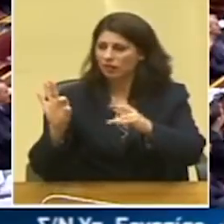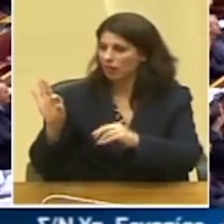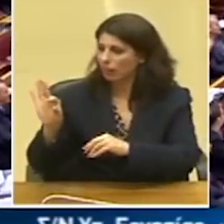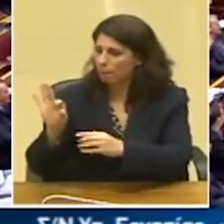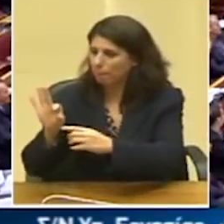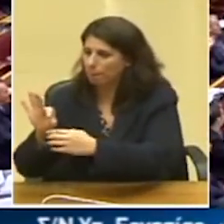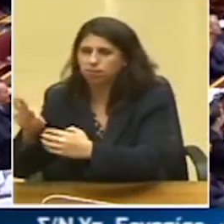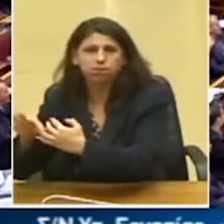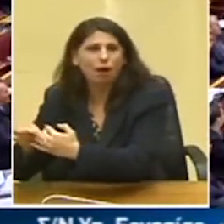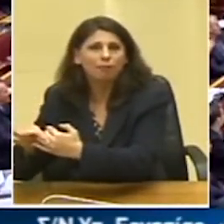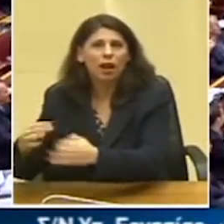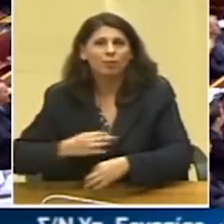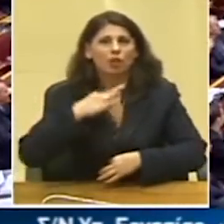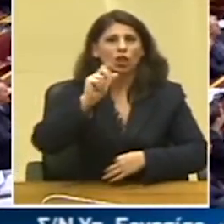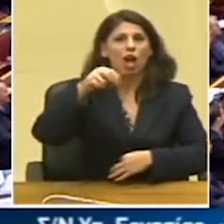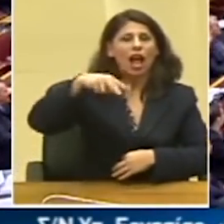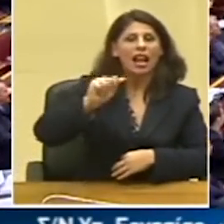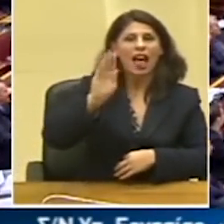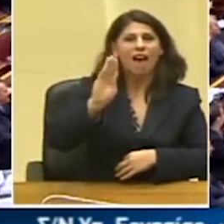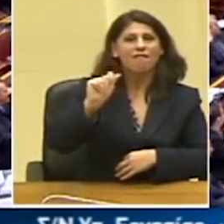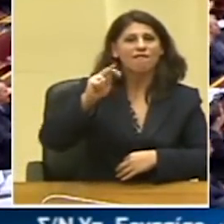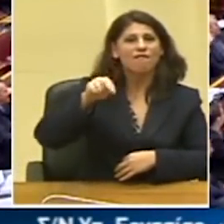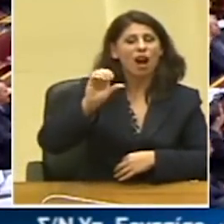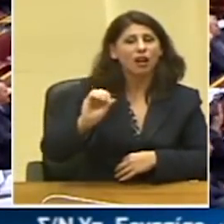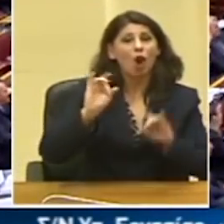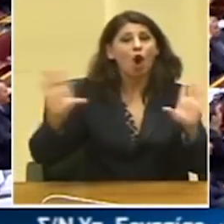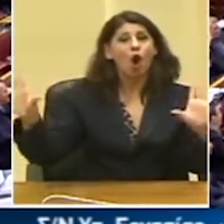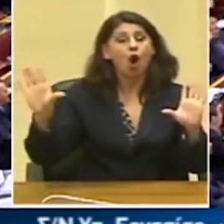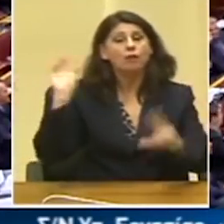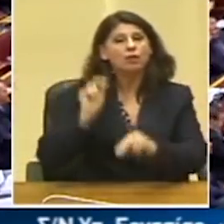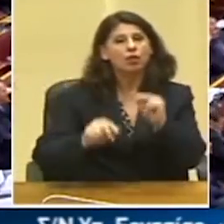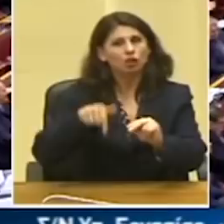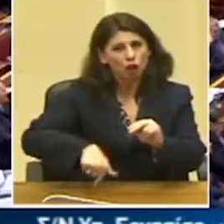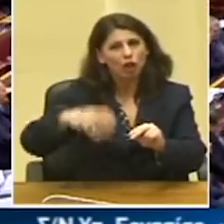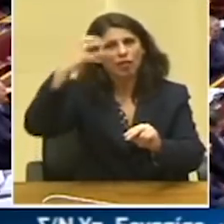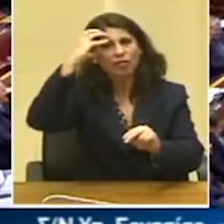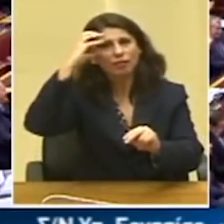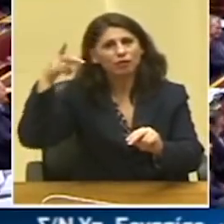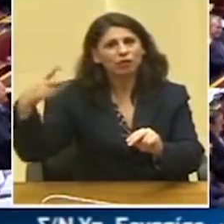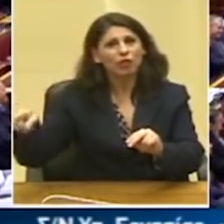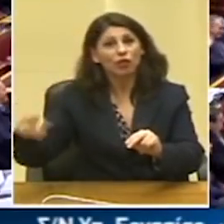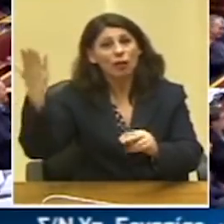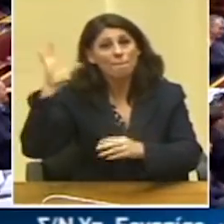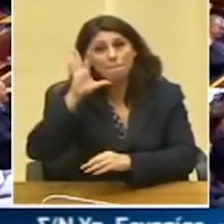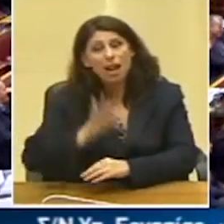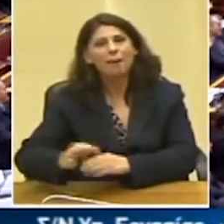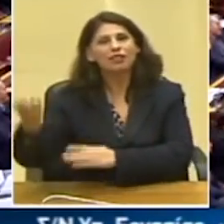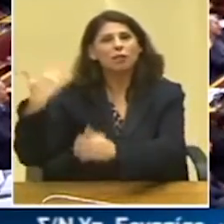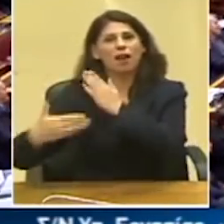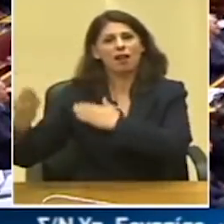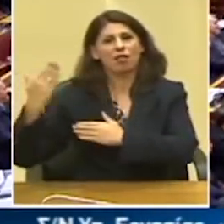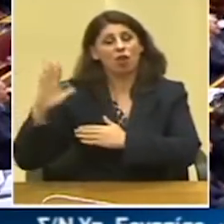Αλαβάνο χωρίς καμία ψηφοφορία, ο οποίος τώρα σας θυμίζει το δικό σας πραγματικό παρελθόν. Άρα